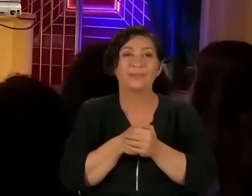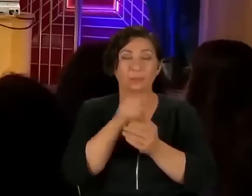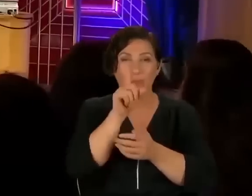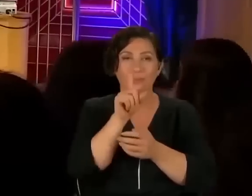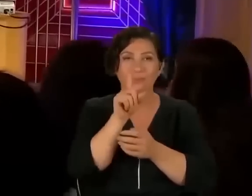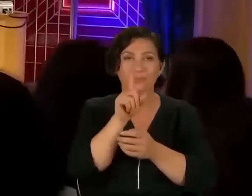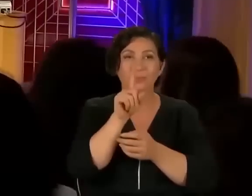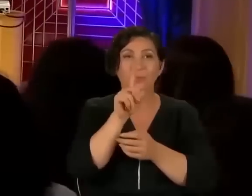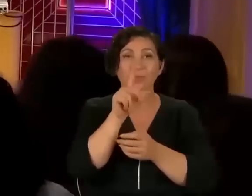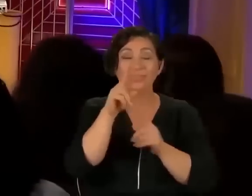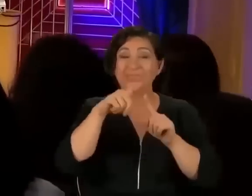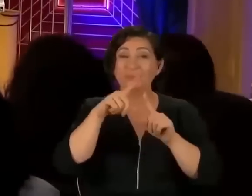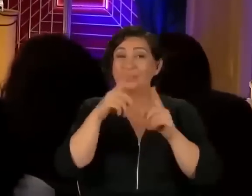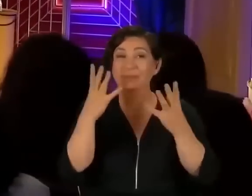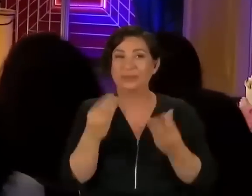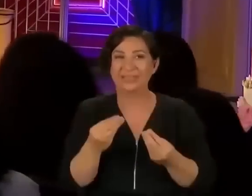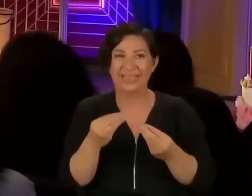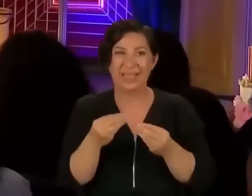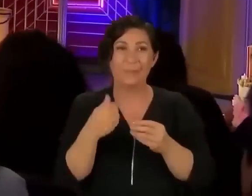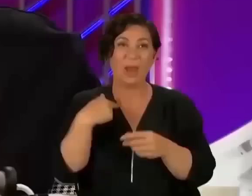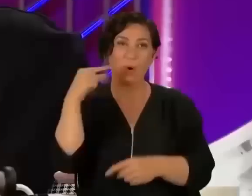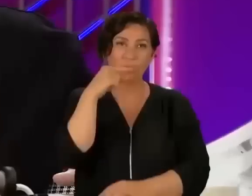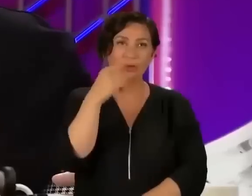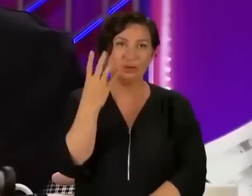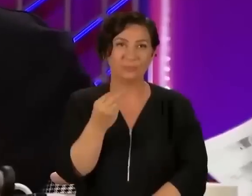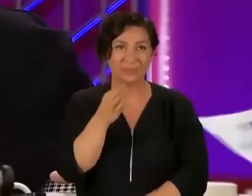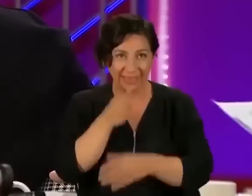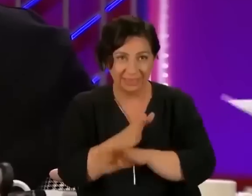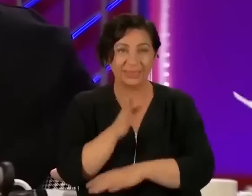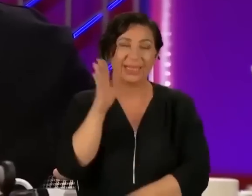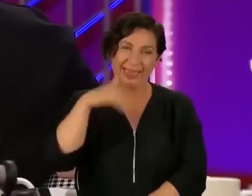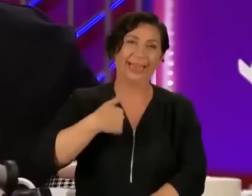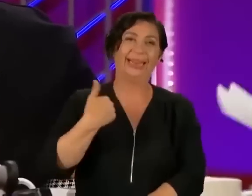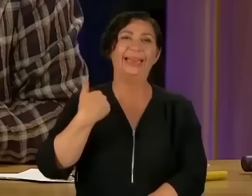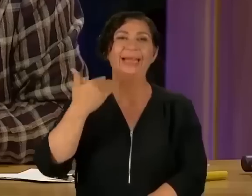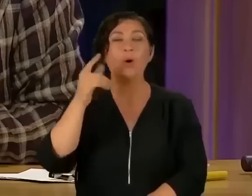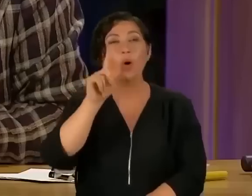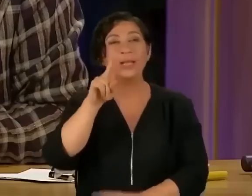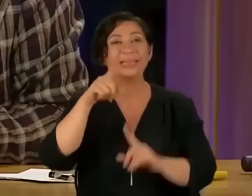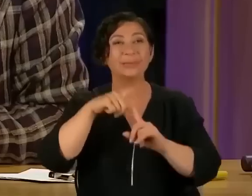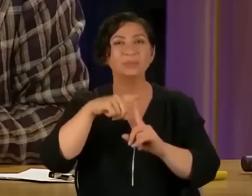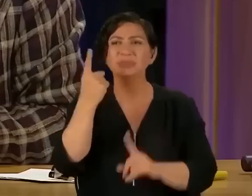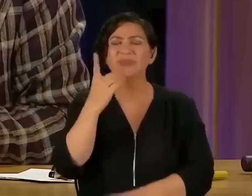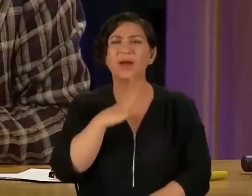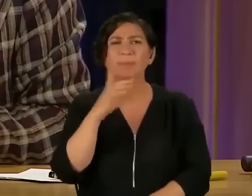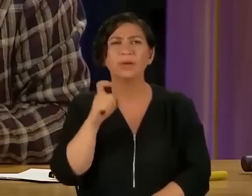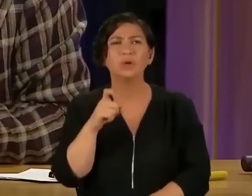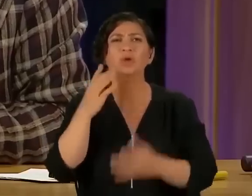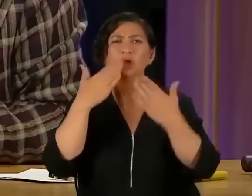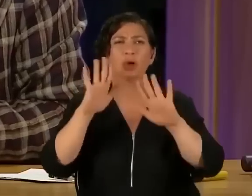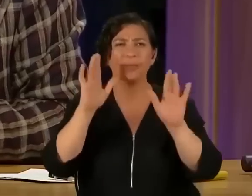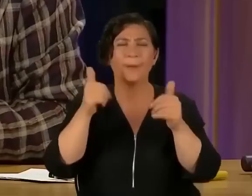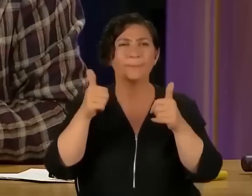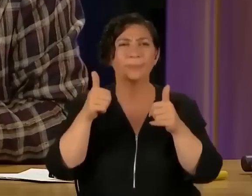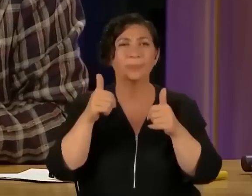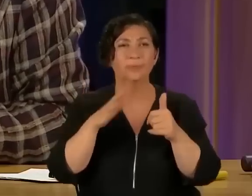dur bakalım 12 Temmuz'da ne olacak? Şakanın notunu ben orada olacağım. Ciddi mi gel abi? Ciddi, çok ciddi söylüyorum. Tamam. 12 Temmuz'da bizim bir şeyimiz var mı burada? Yok,